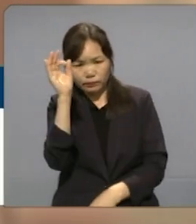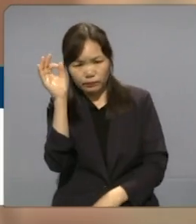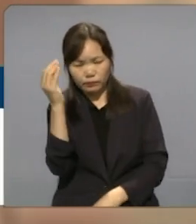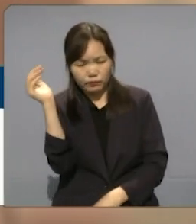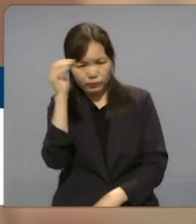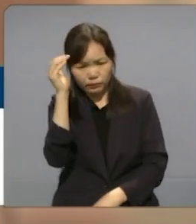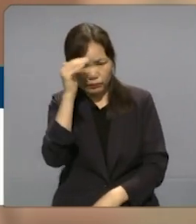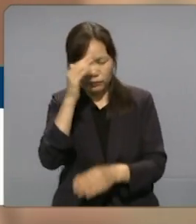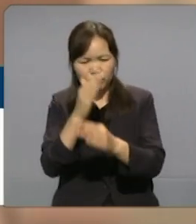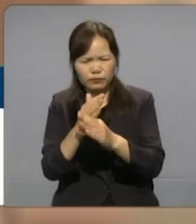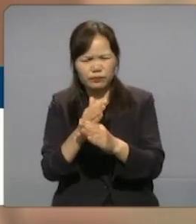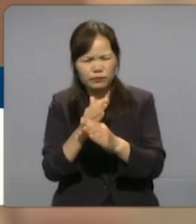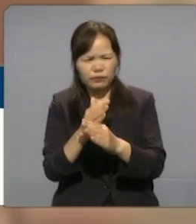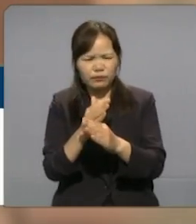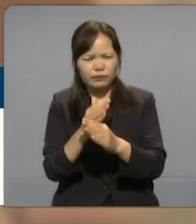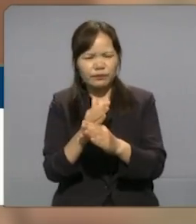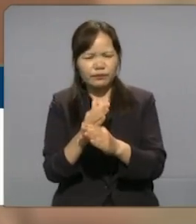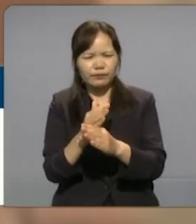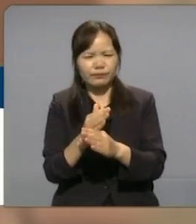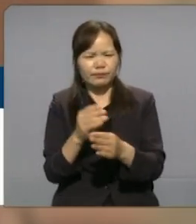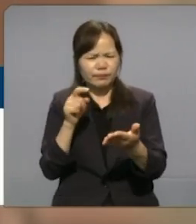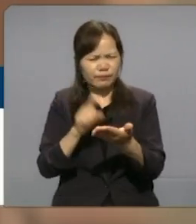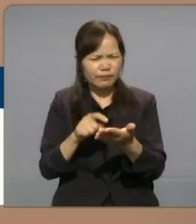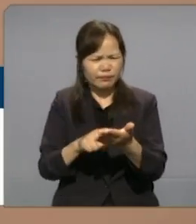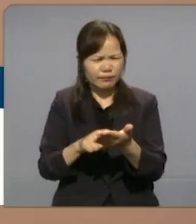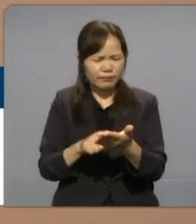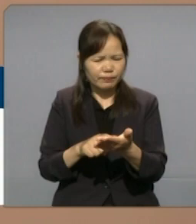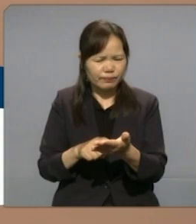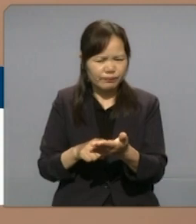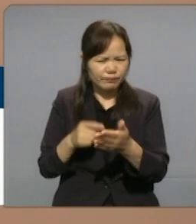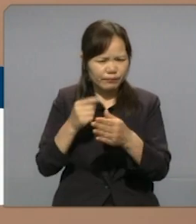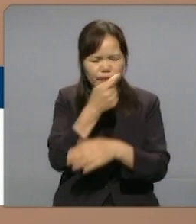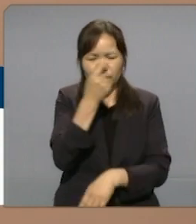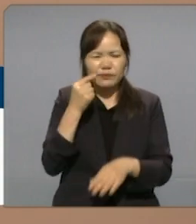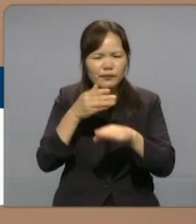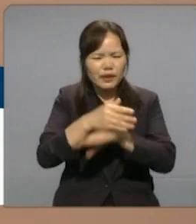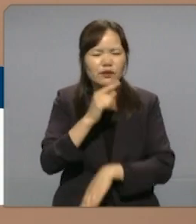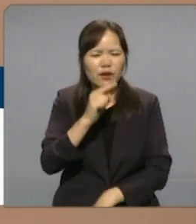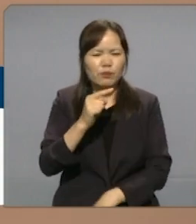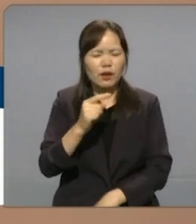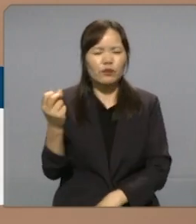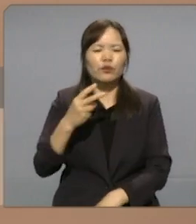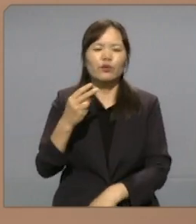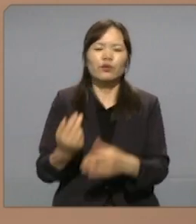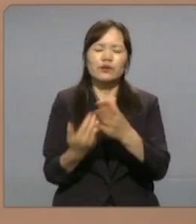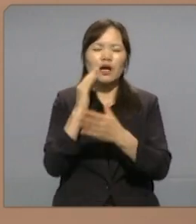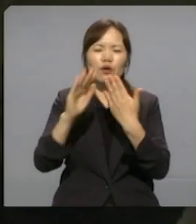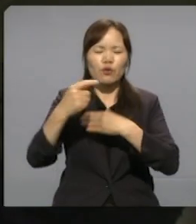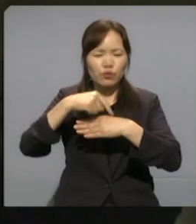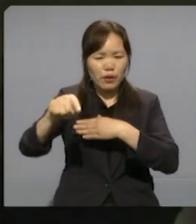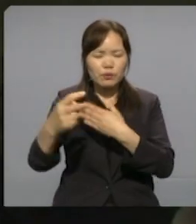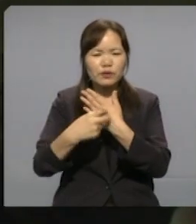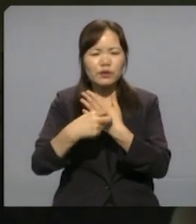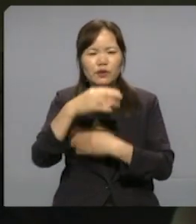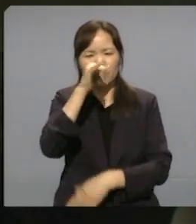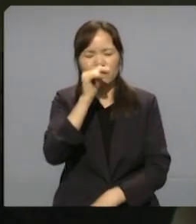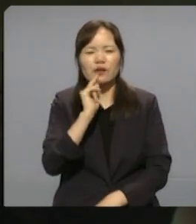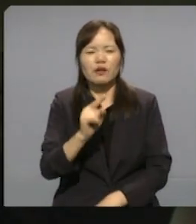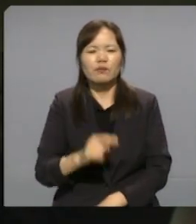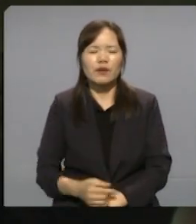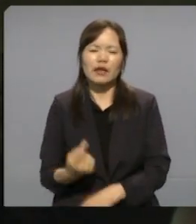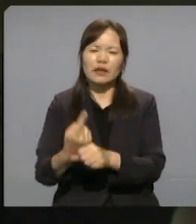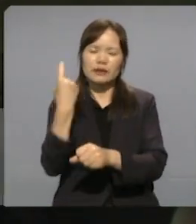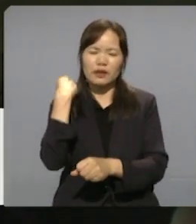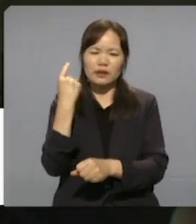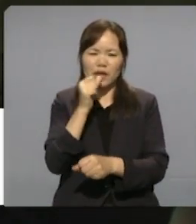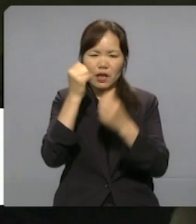확인이 늦었다고 해명했습니다. 사고 이후 문 씨에 대해 외부 진료 등을 진행했다고 덧붙였습니다. 지난해 수감된